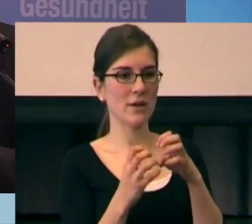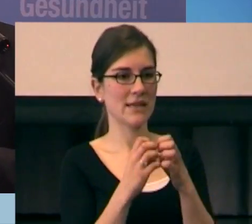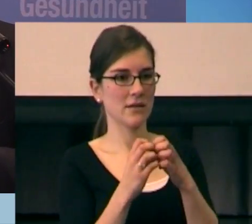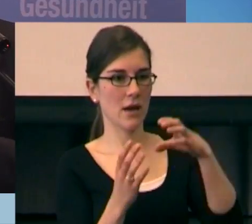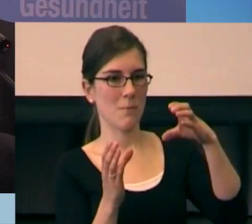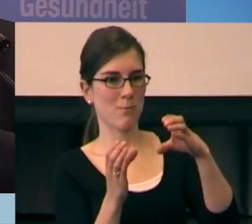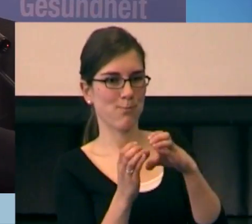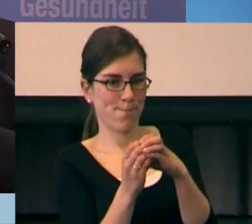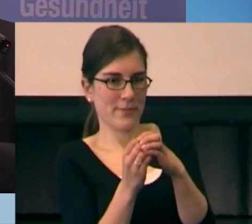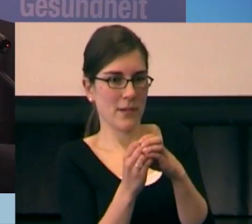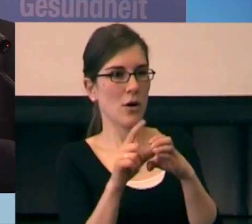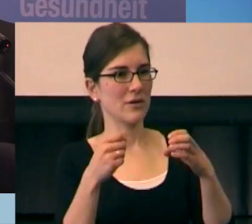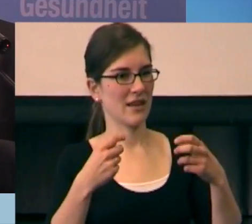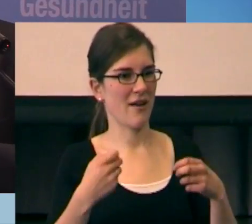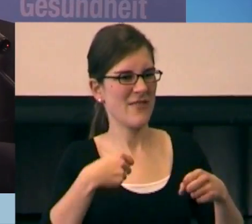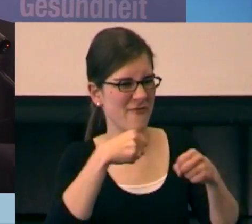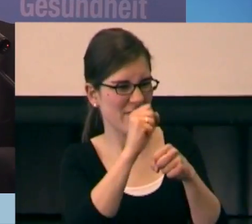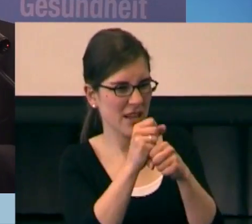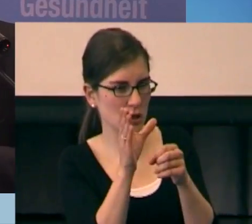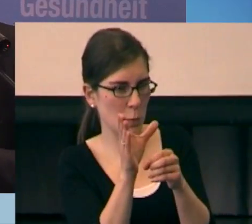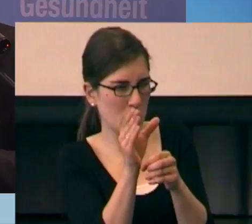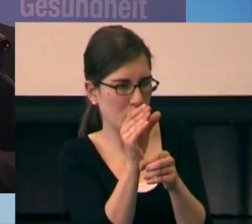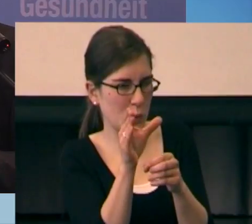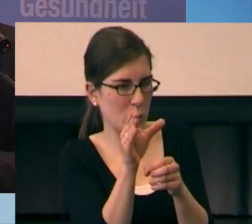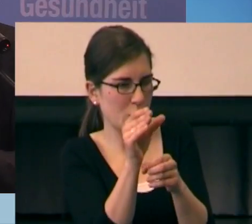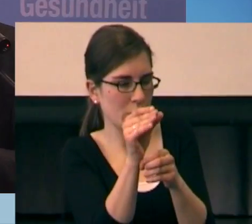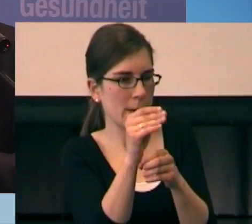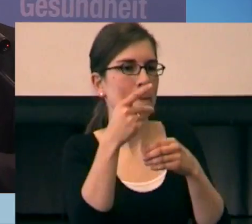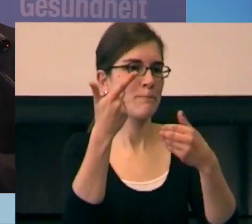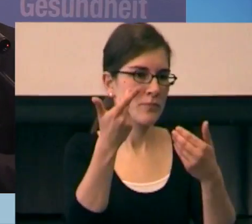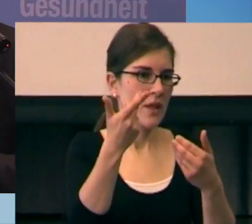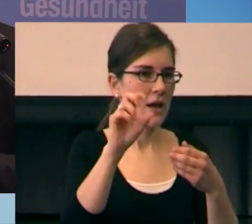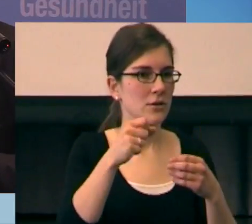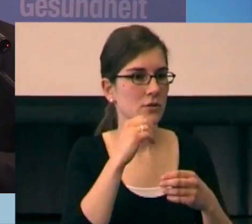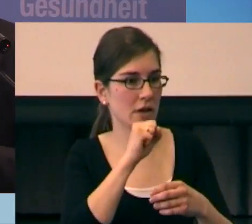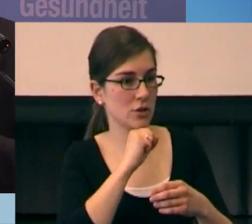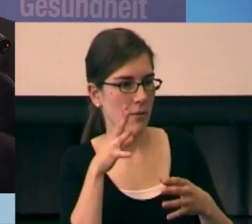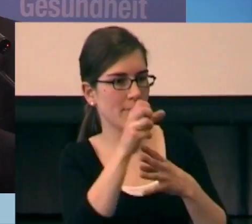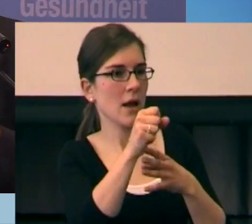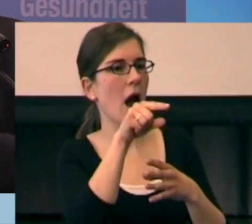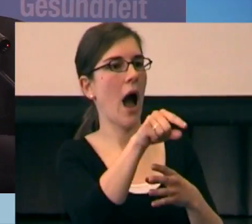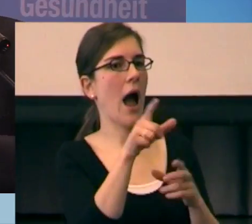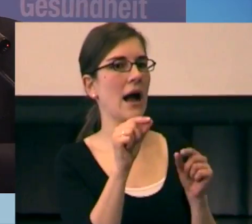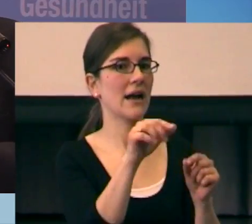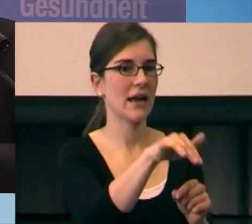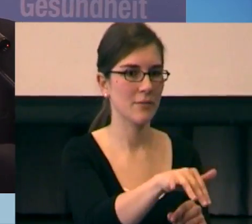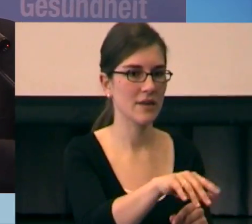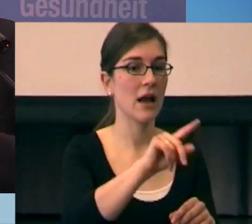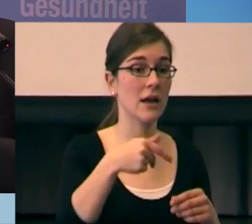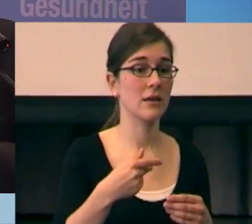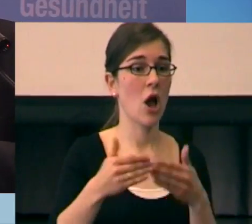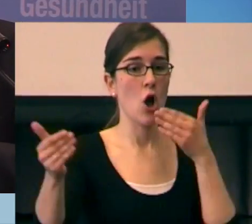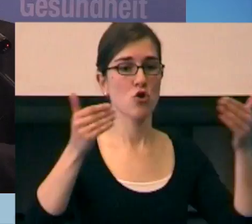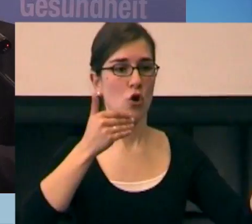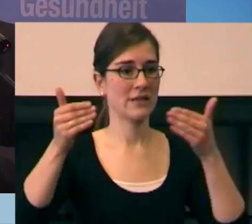Zusammendrücken entsteht, dann härtere Areale, das können Prostata Krebsareale sein, eher erkennen. Man kann versuchen, mit Kontrastmittel,